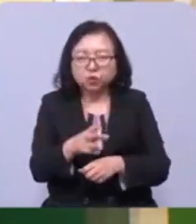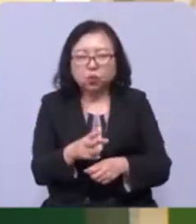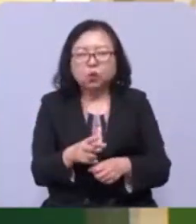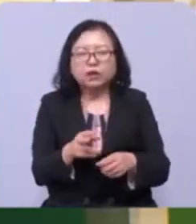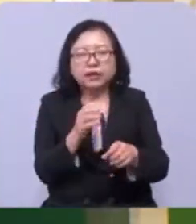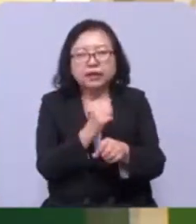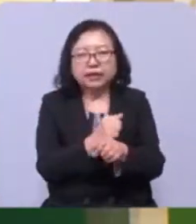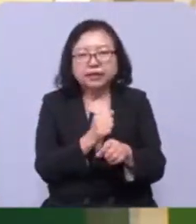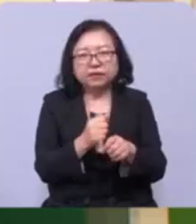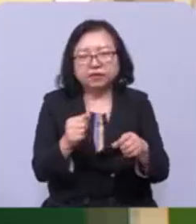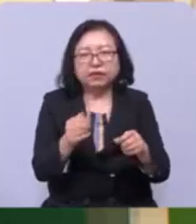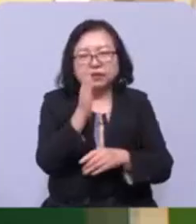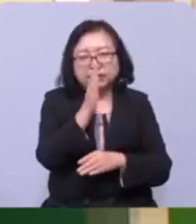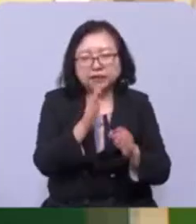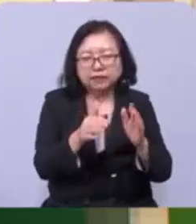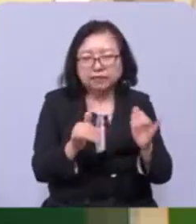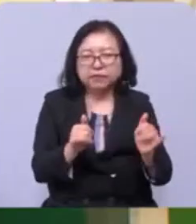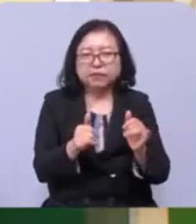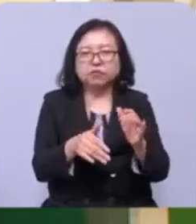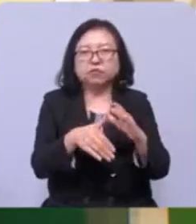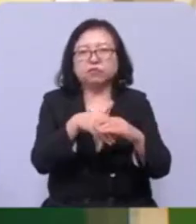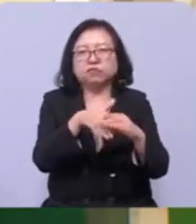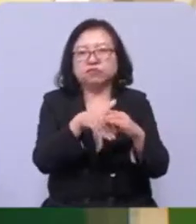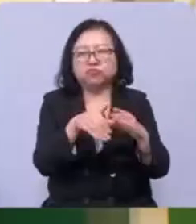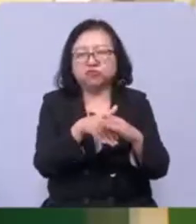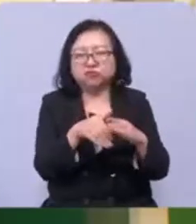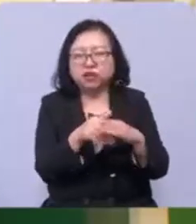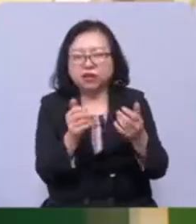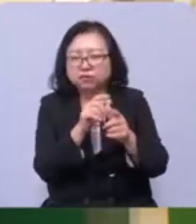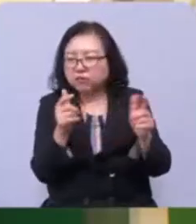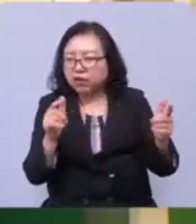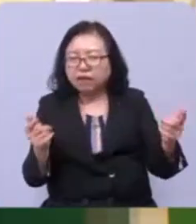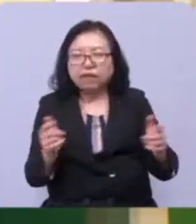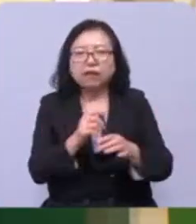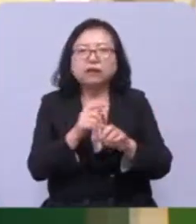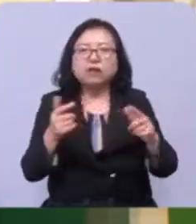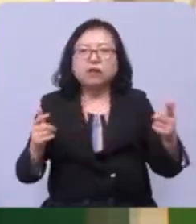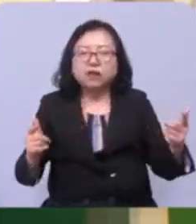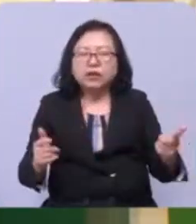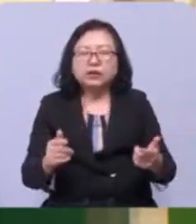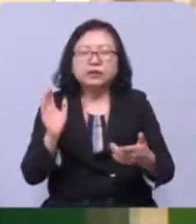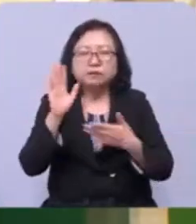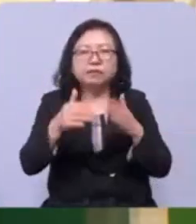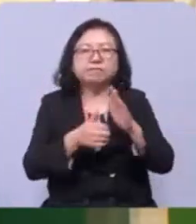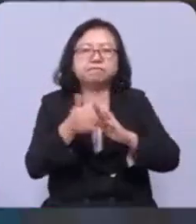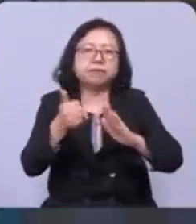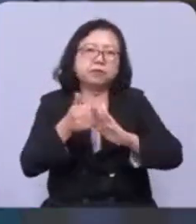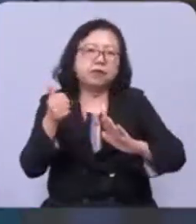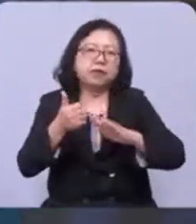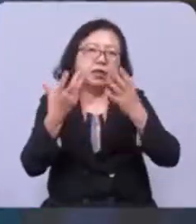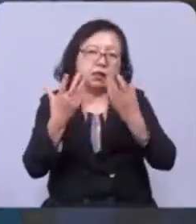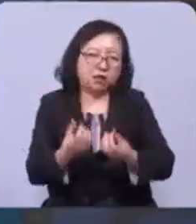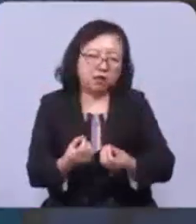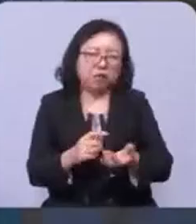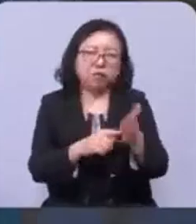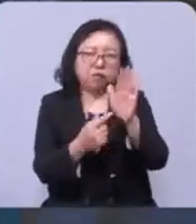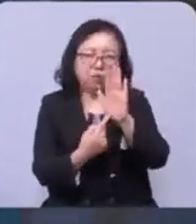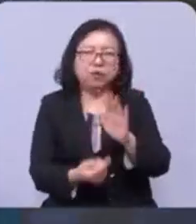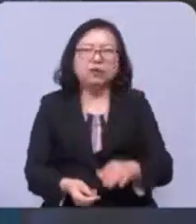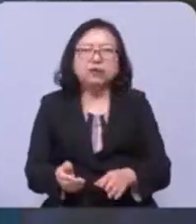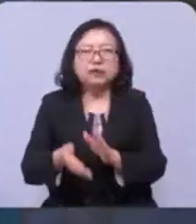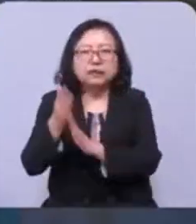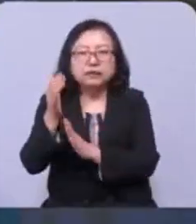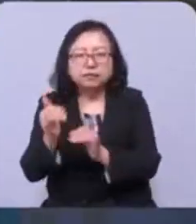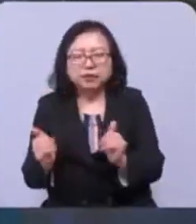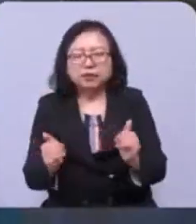다양성, 혁신과 또 지속 가능한 발전을 추구하는 희망의 메시지를 전달하는 데 의의가 있습니다. 시민들과